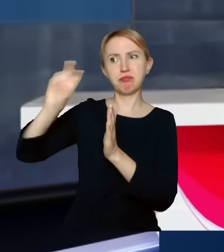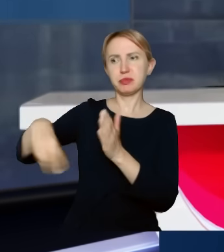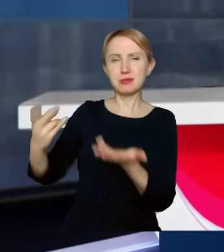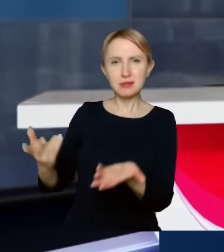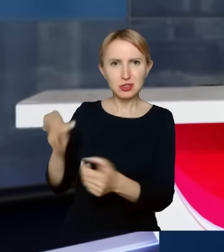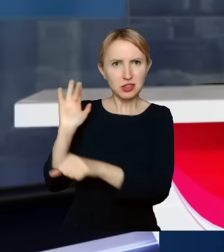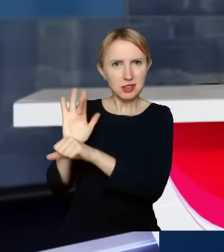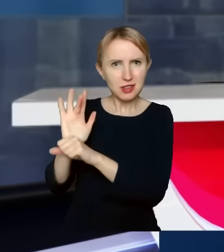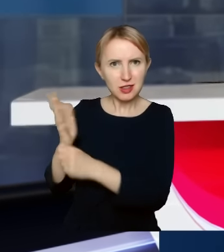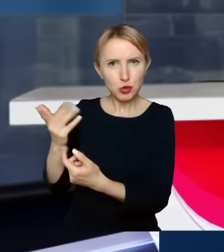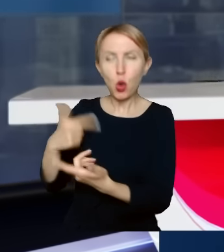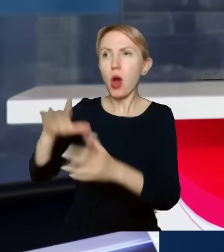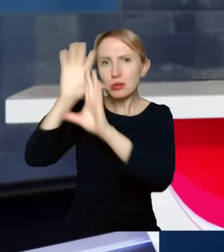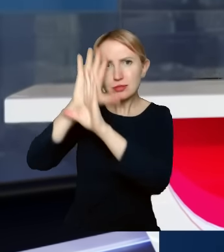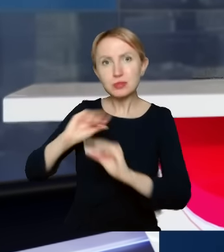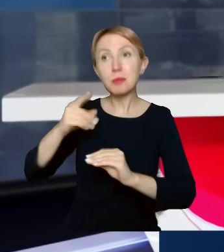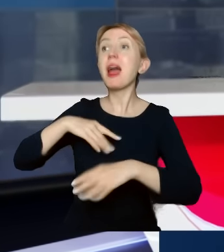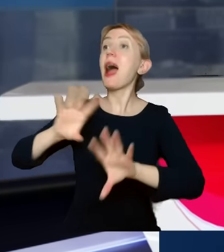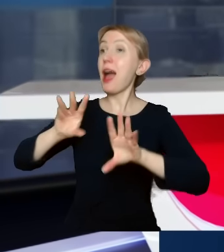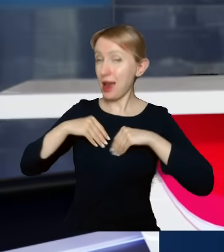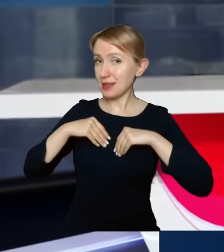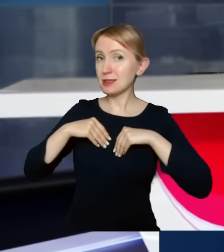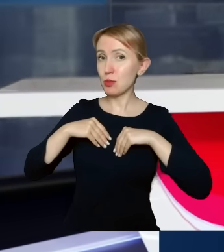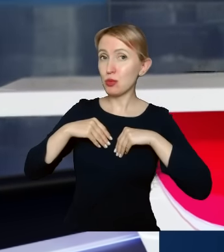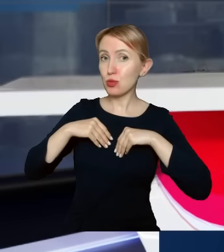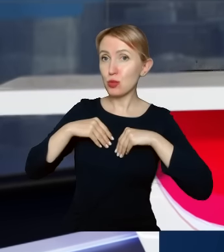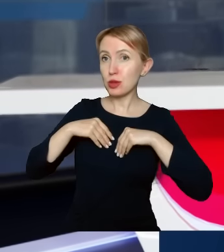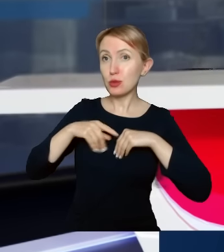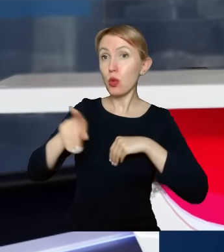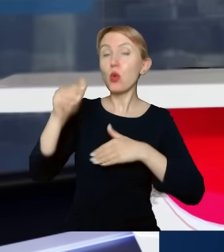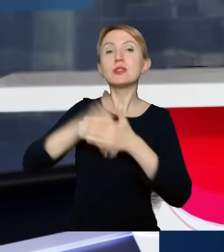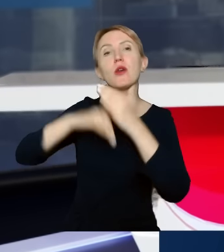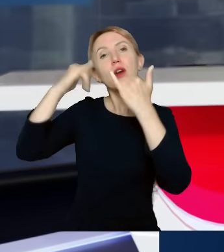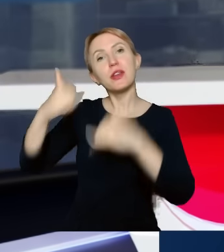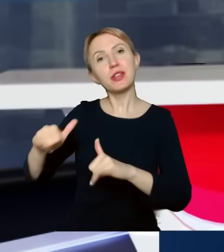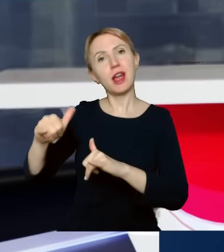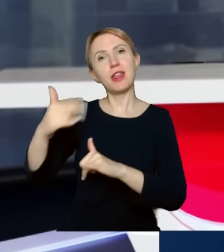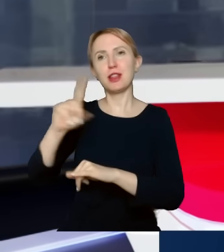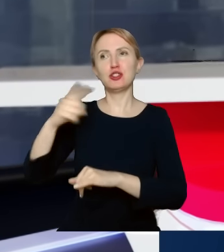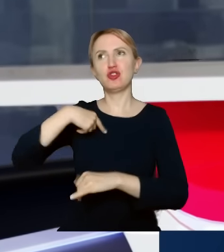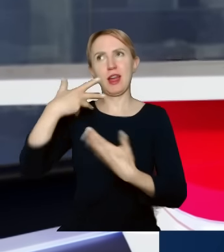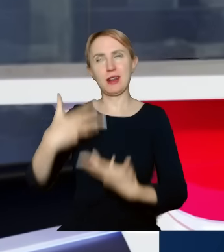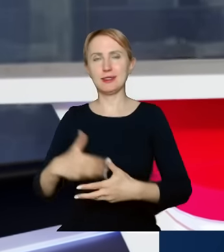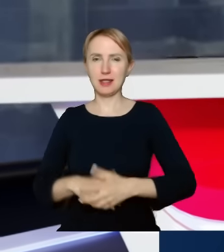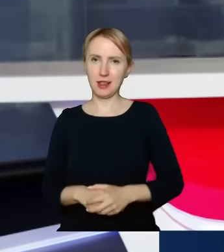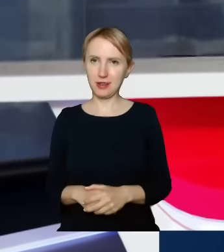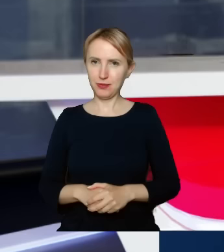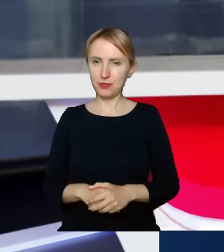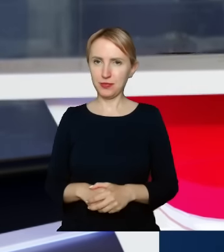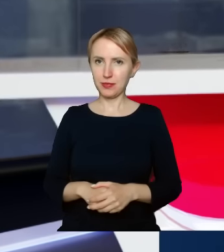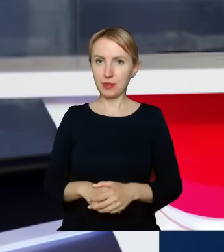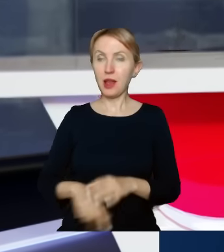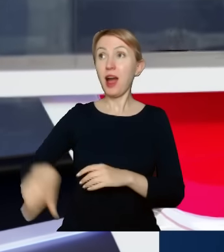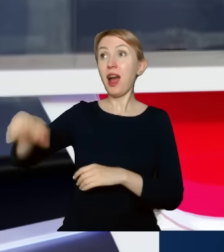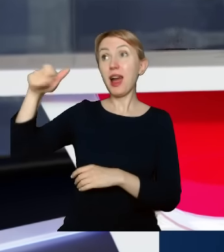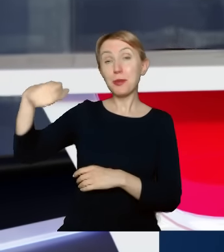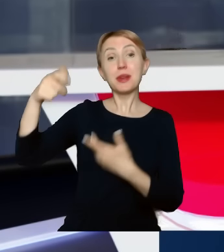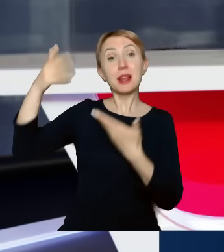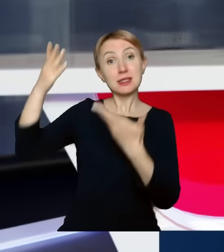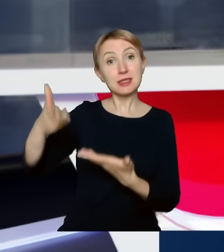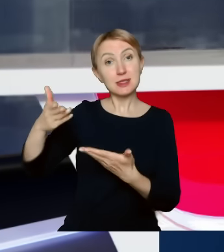polega tolerancja, że akceptujemy to, że ktoś zachowuje się inaczej, aniżeli my byśmy chcieli. Natomiast prezydent zachowuje się